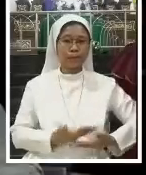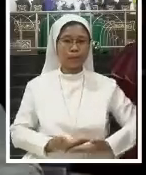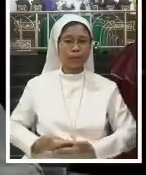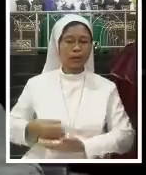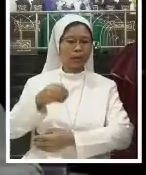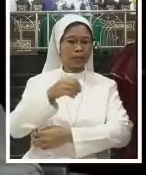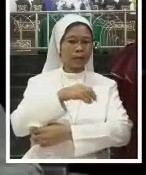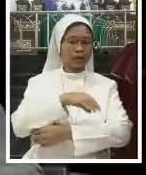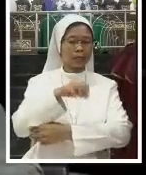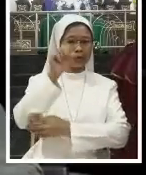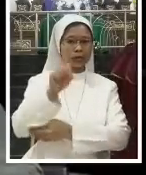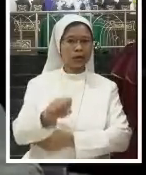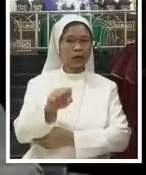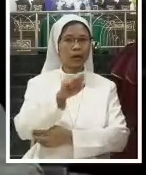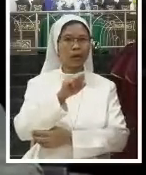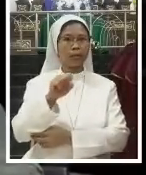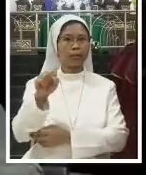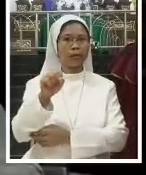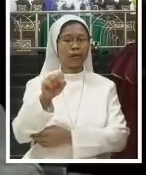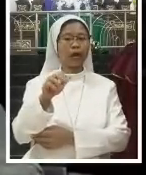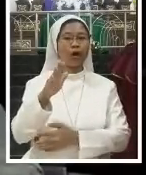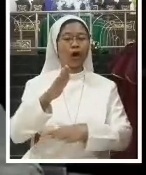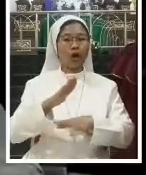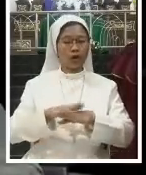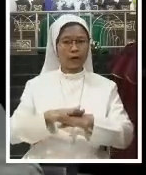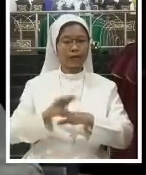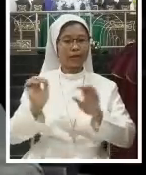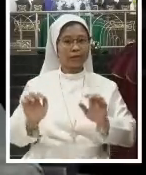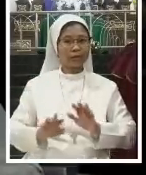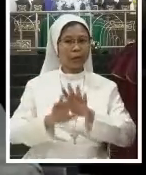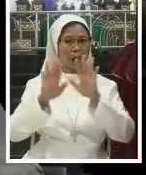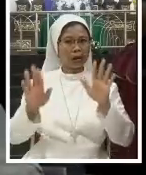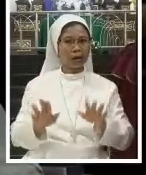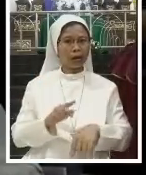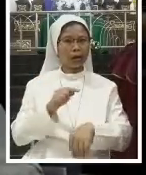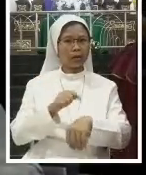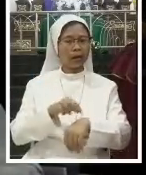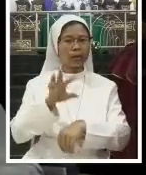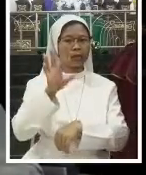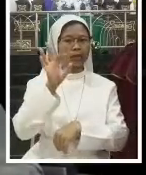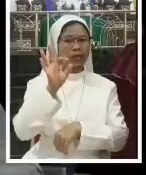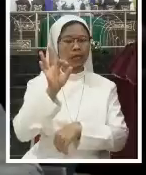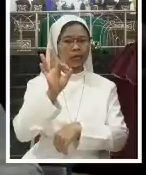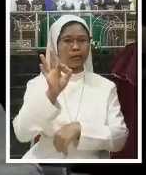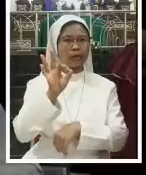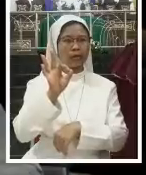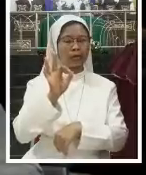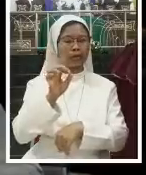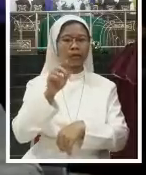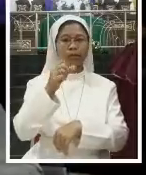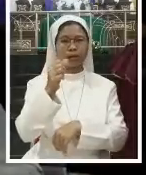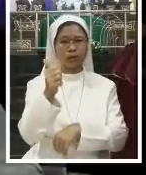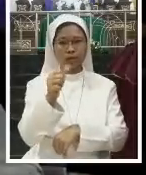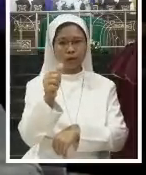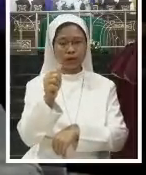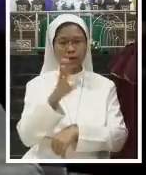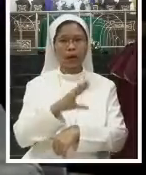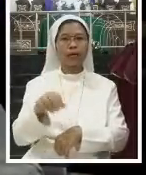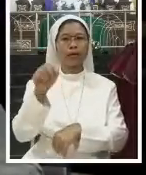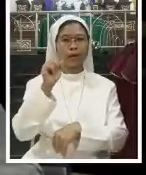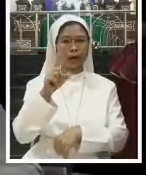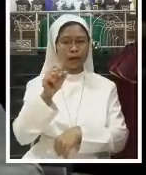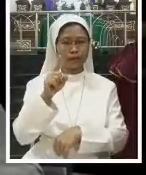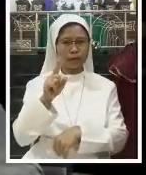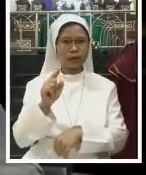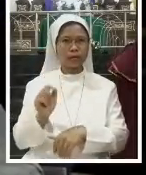sa Domingo ng pagkabuhay liwat sa 9:00 ng aga, 10:00 ng aga asin sa 11:00 ng